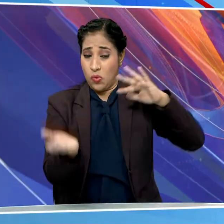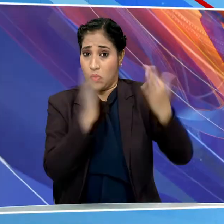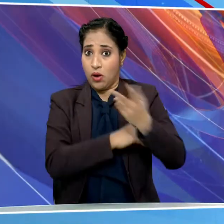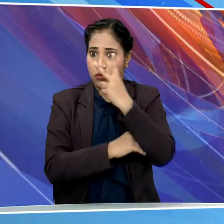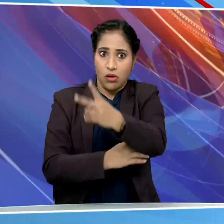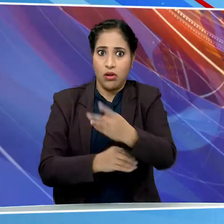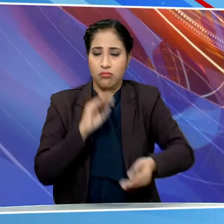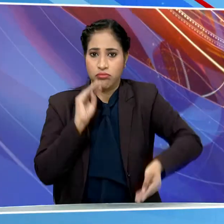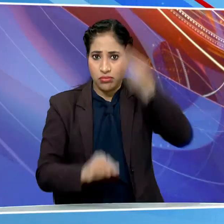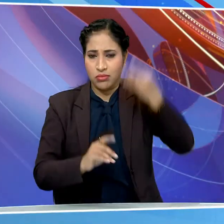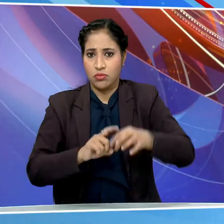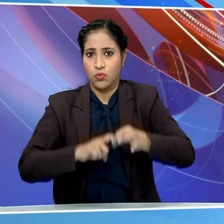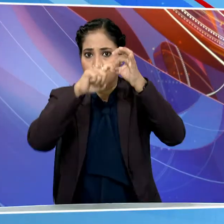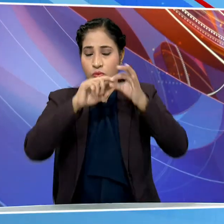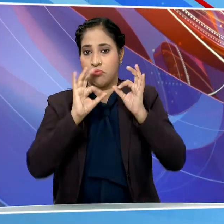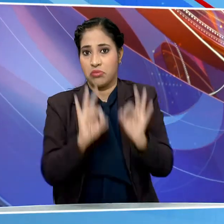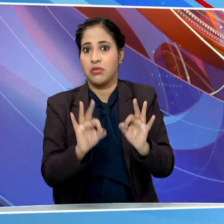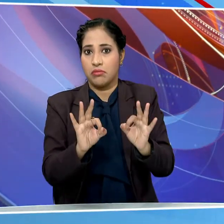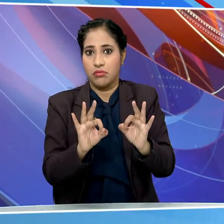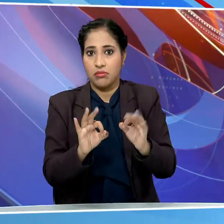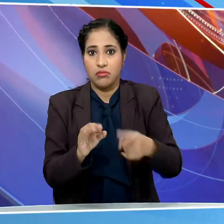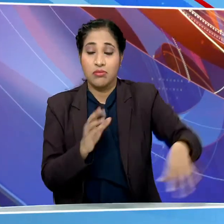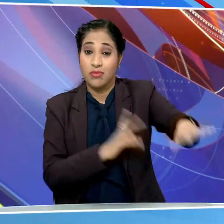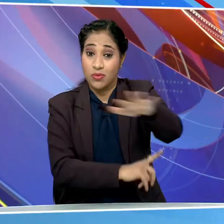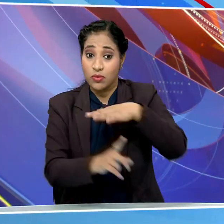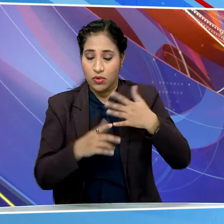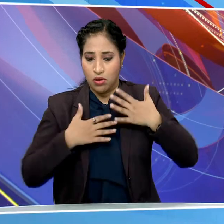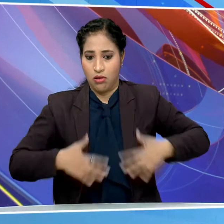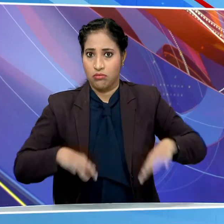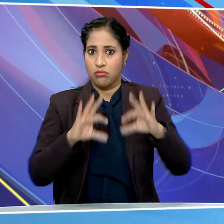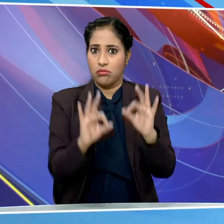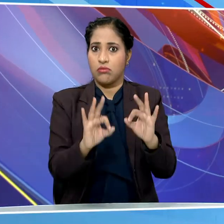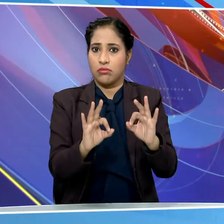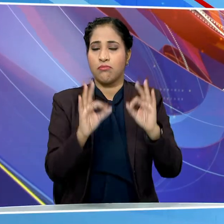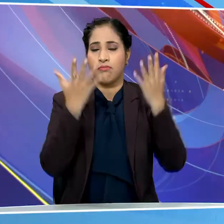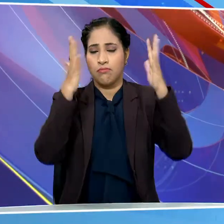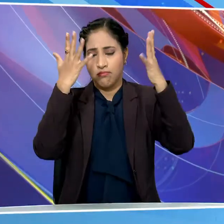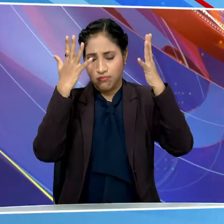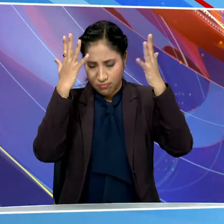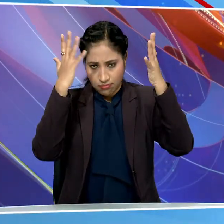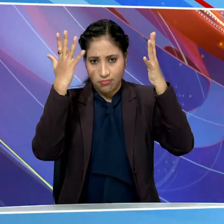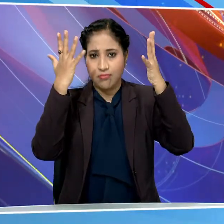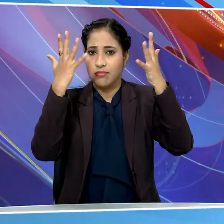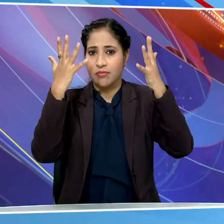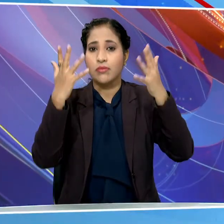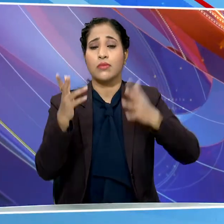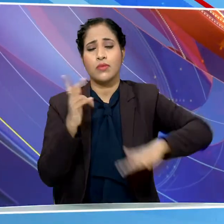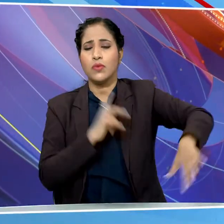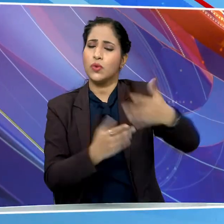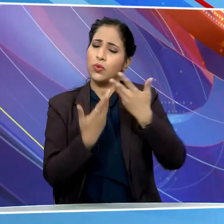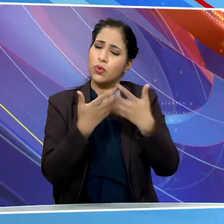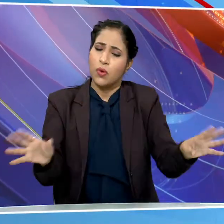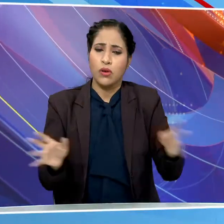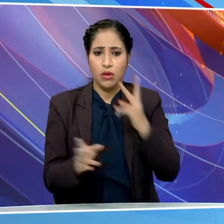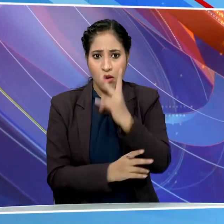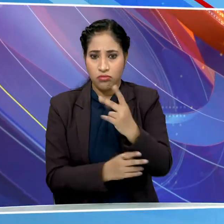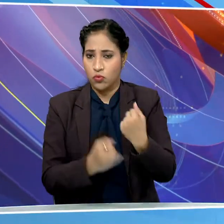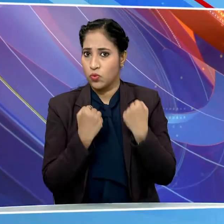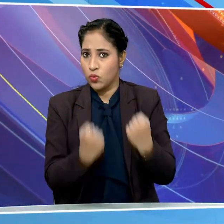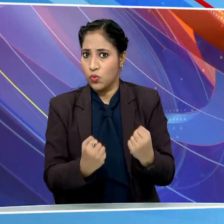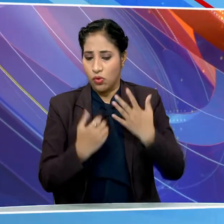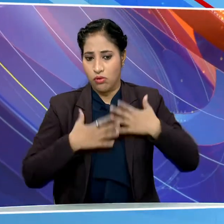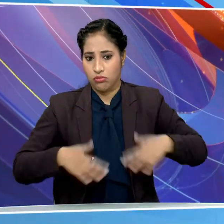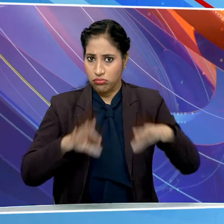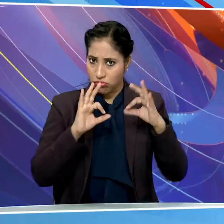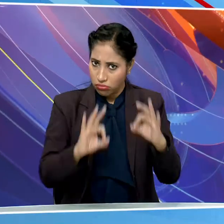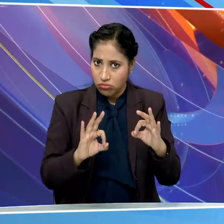मूंगफली सबसे उच्च किस्म की है, स्वास्थ्य के लिए भी और किसी रूप में आप ले लो उसको, यील्ड भी